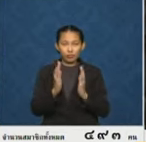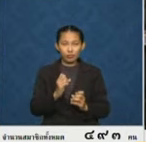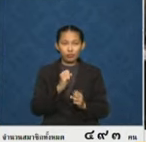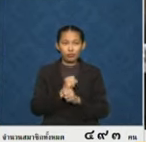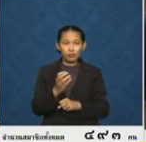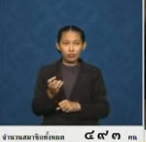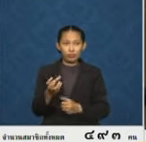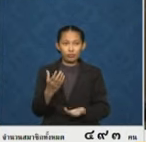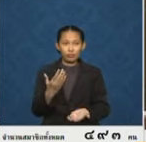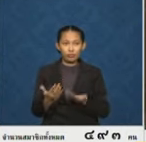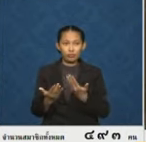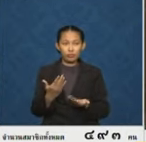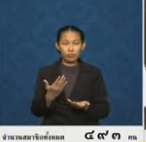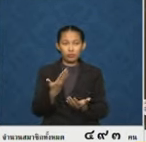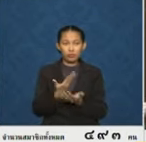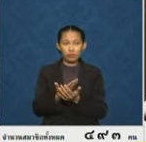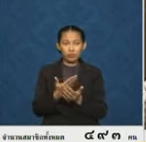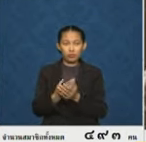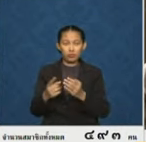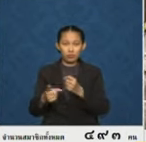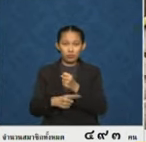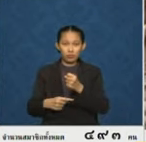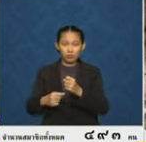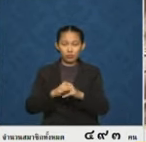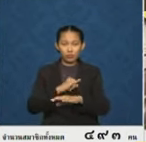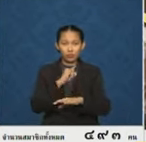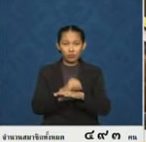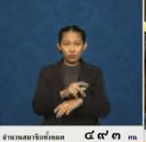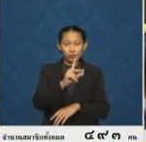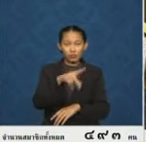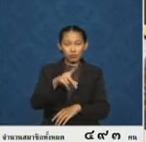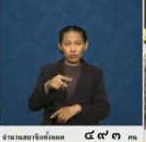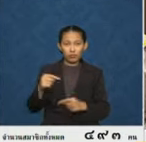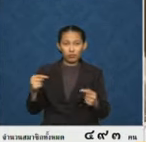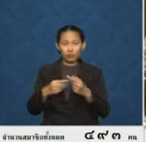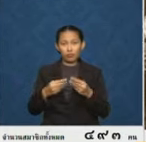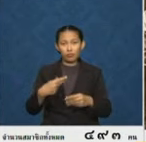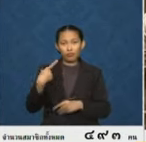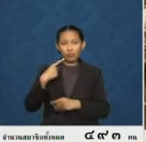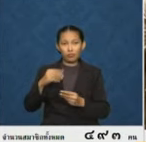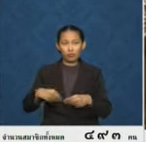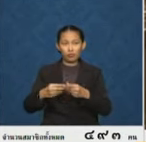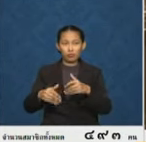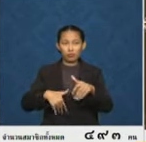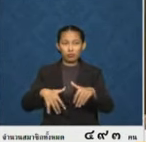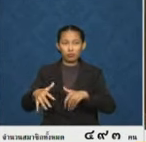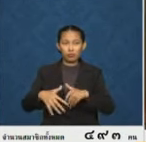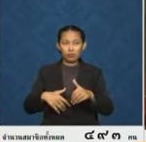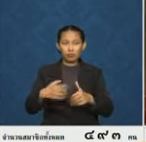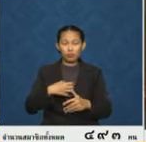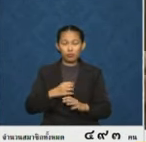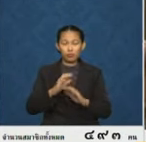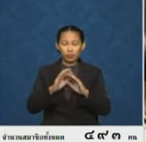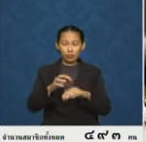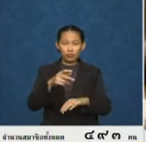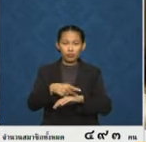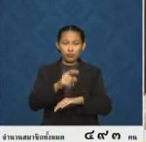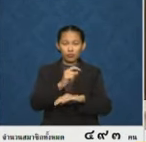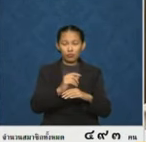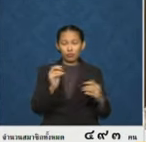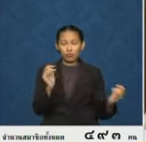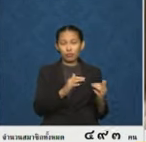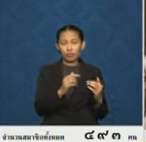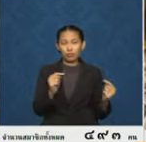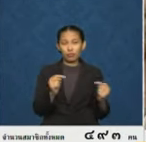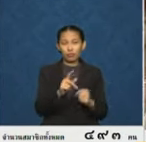หรือที่เราเรียกว่าค่าเก็บเกี่ยวไร่ละ 1,000ซึ่งจะเป็นประโยชน์กับพี่น้องมากดังนั้นจะฝากประธานนะครับประสานไปยัง